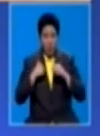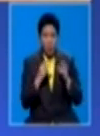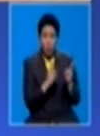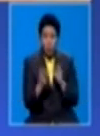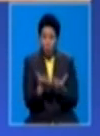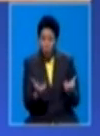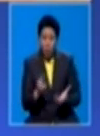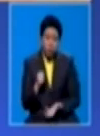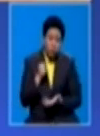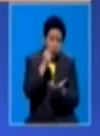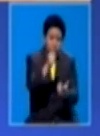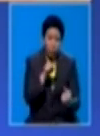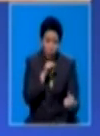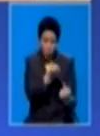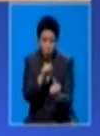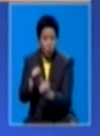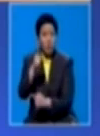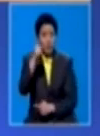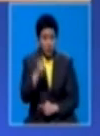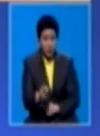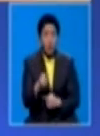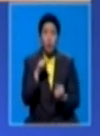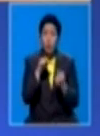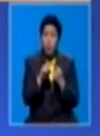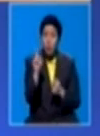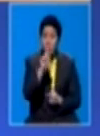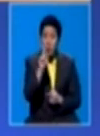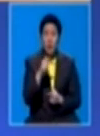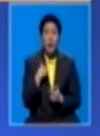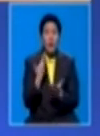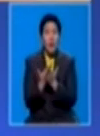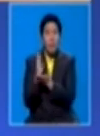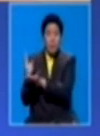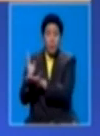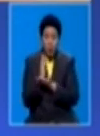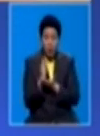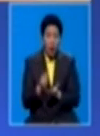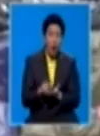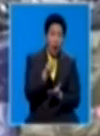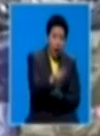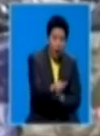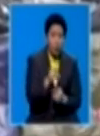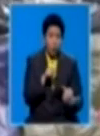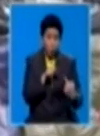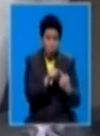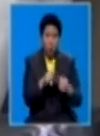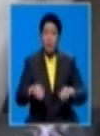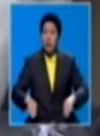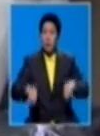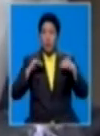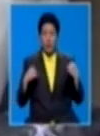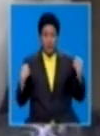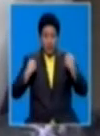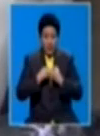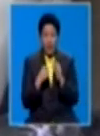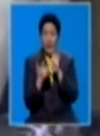ถึงมือผู้ประสบภัยอย่างแท้จริงนะครับไม่ว่าจะเป็นการบริจาคเงินเครื่องอุปโภคบริโภคเครื่องนุ่งห่มย